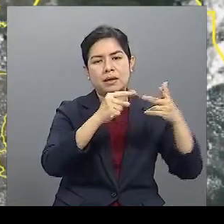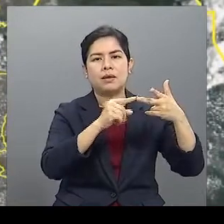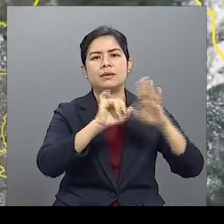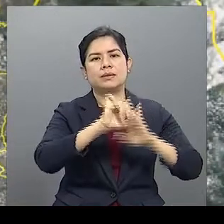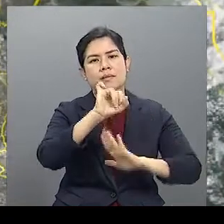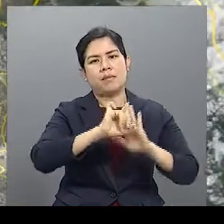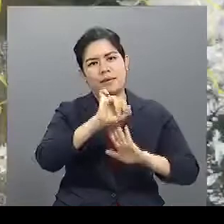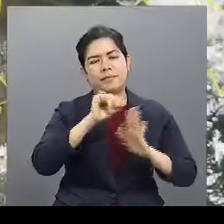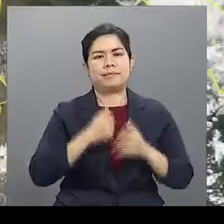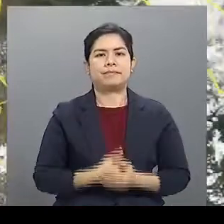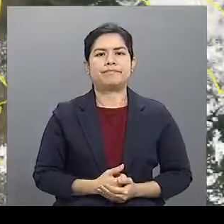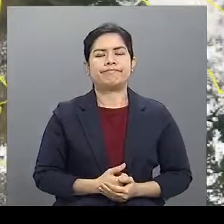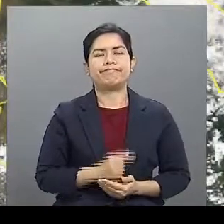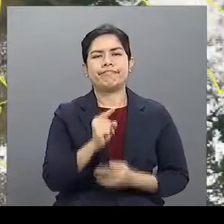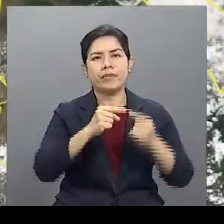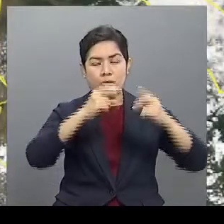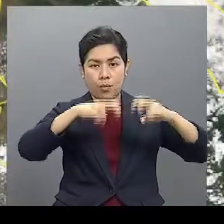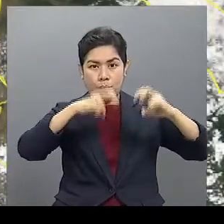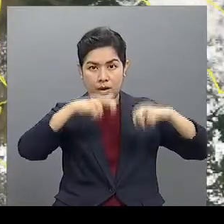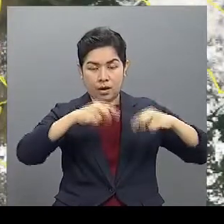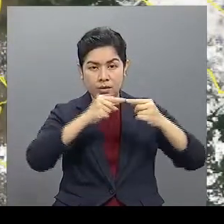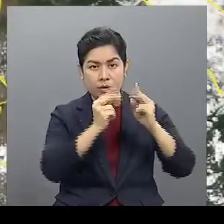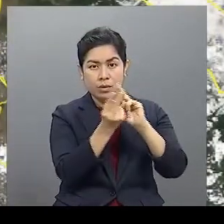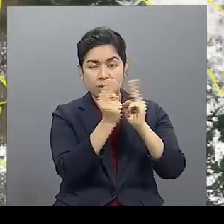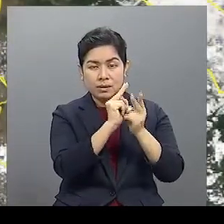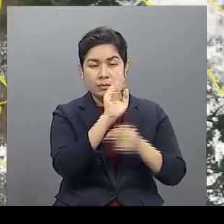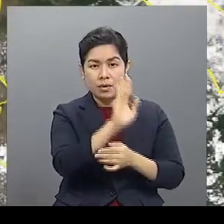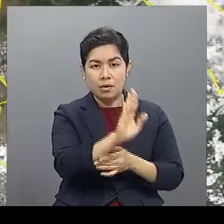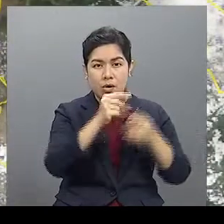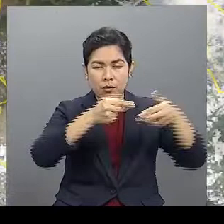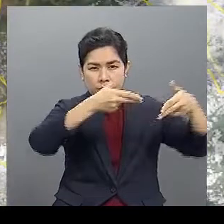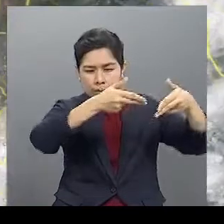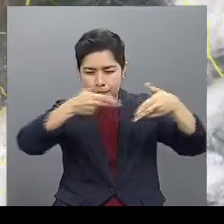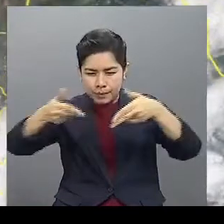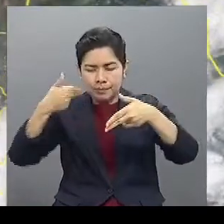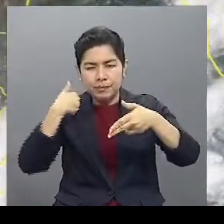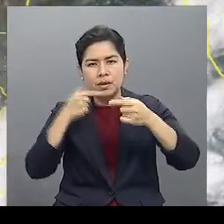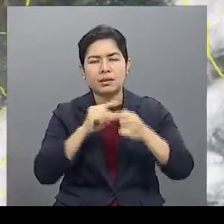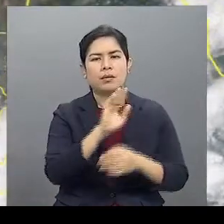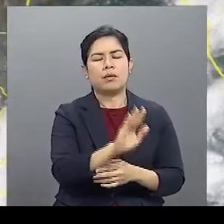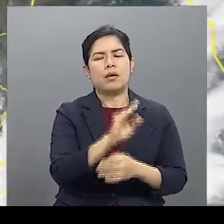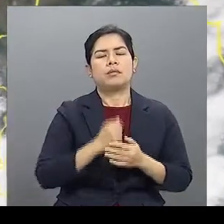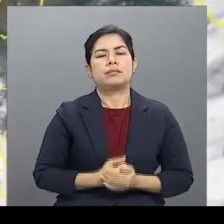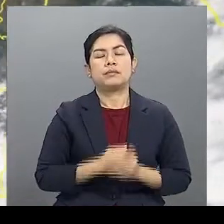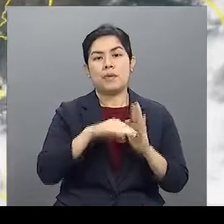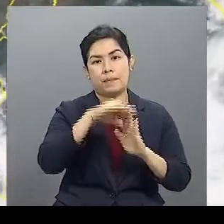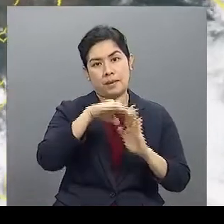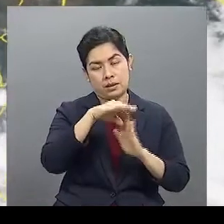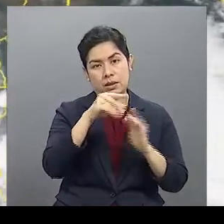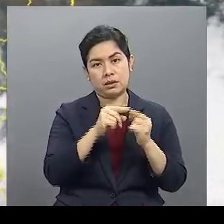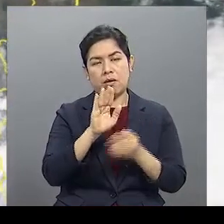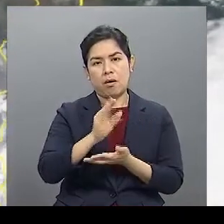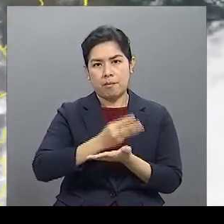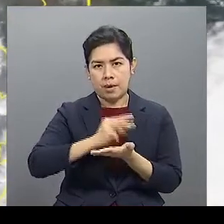จากการวิเคราะห์ภาพถ่ายทางอากาศของศูนย์ภูมิภาคและเทคโนโลยีอวกาศและภูมิสารสนเทศภาคเหนือมหาวิทยาลัยเชียงใหม่พบว่